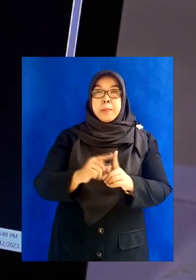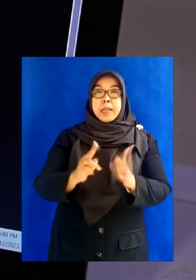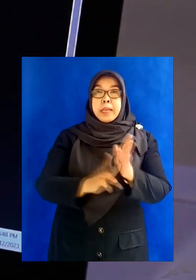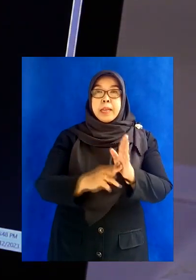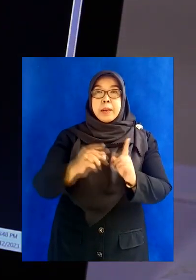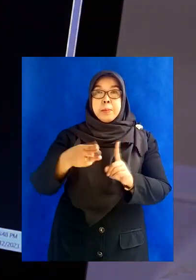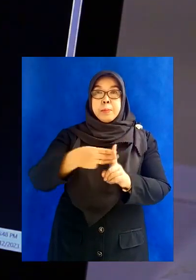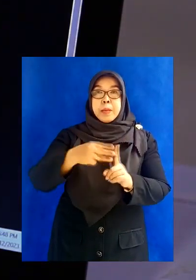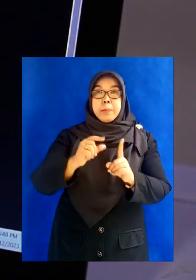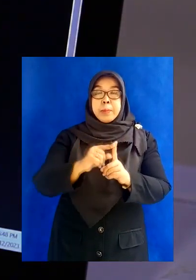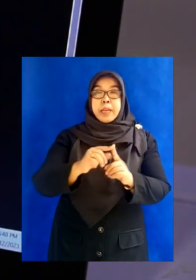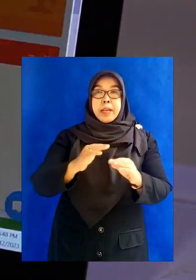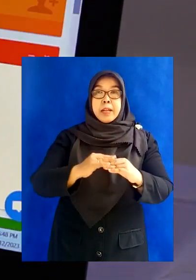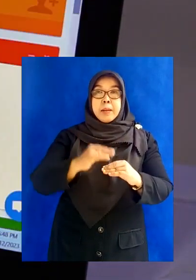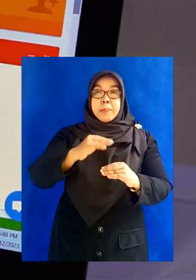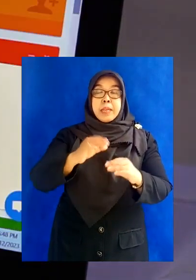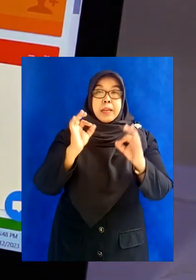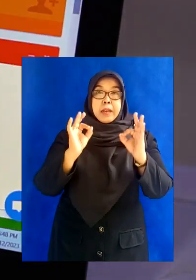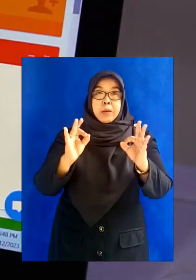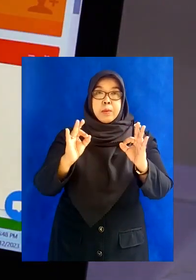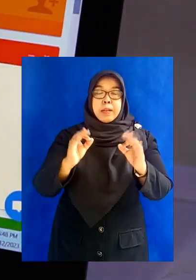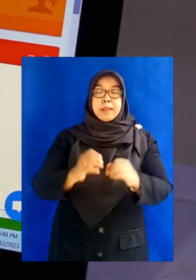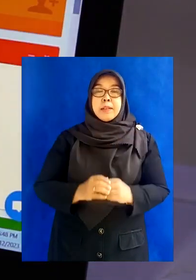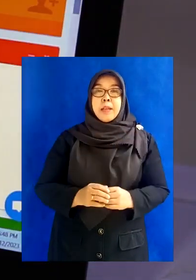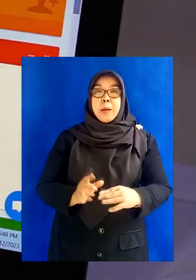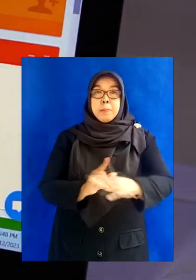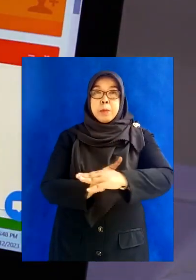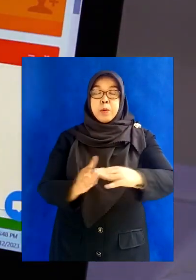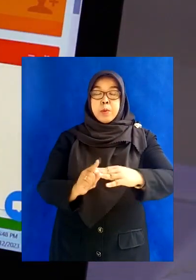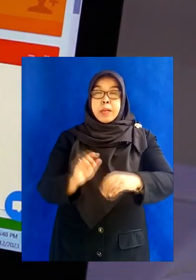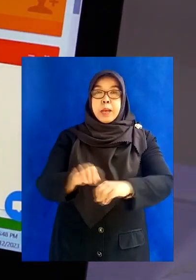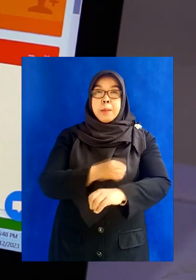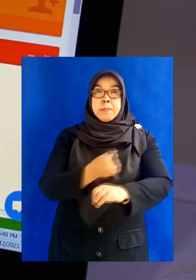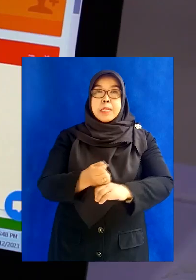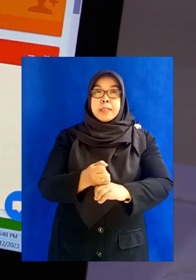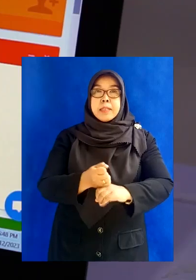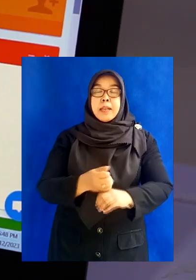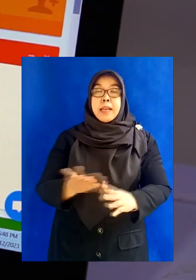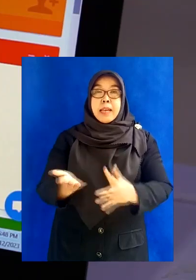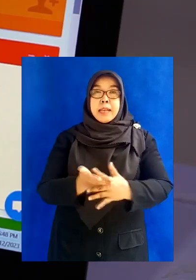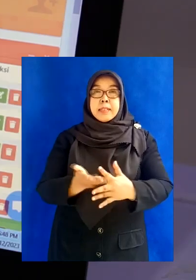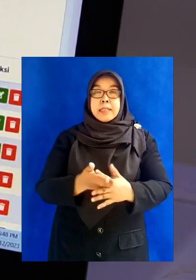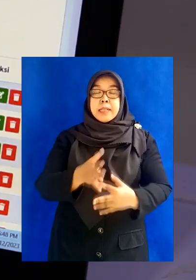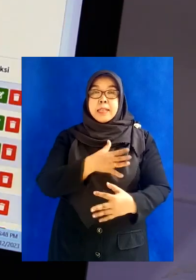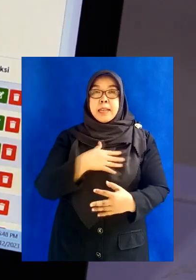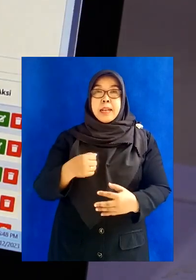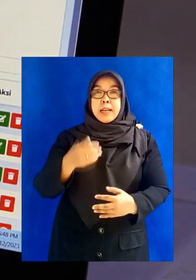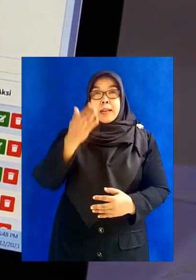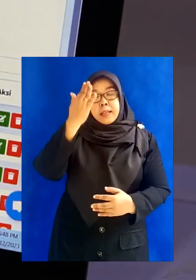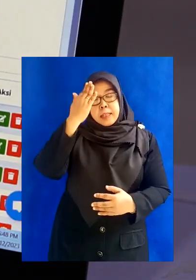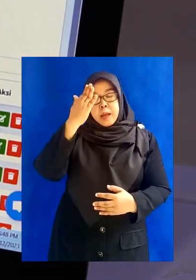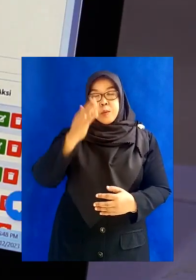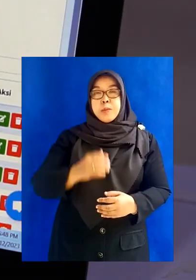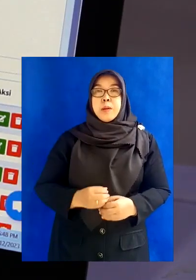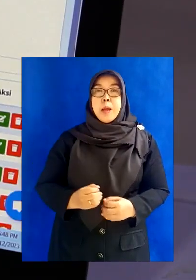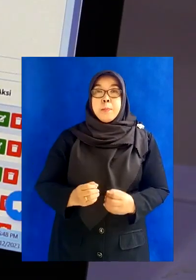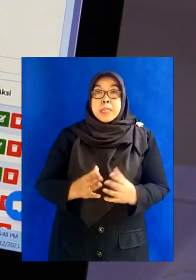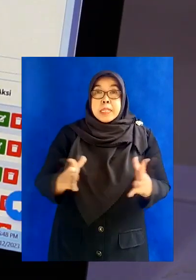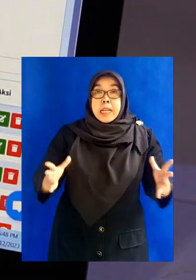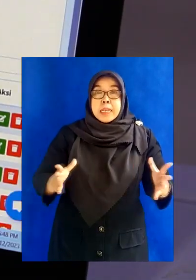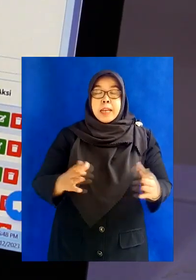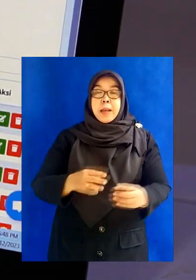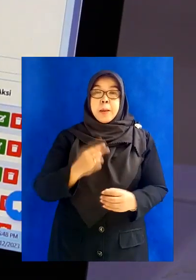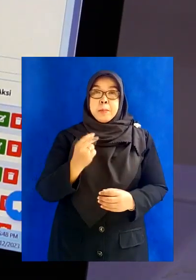efisien, transparan, dan akuntabel, serta meminimalisir potensi kesalahan atau kekurangan pembayaran PNBP.